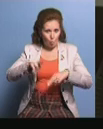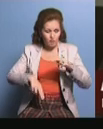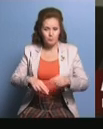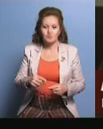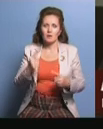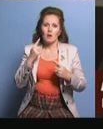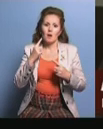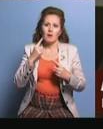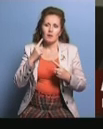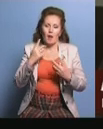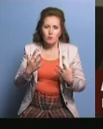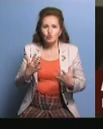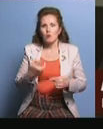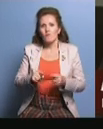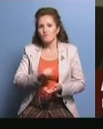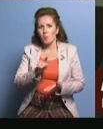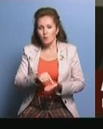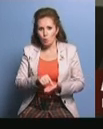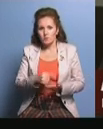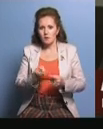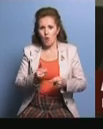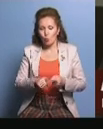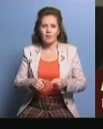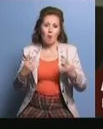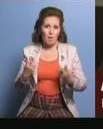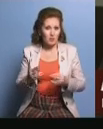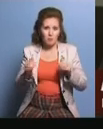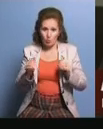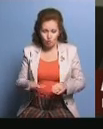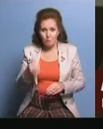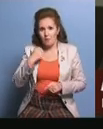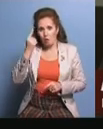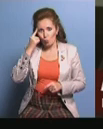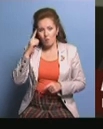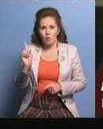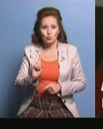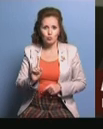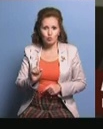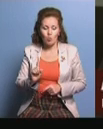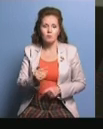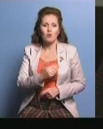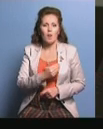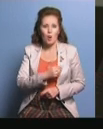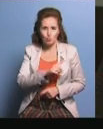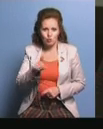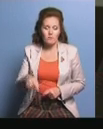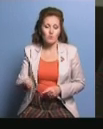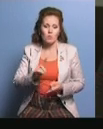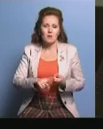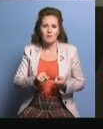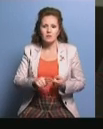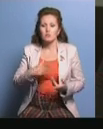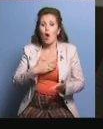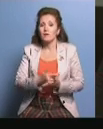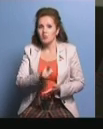это вопрос, который необходимо решать. Я думаю, что давайте все-таки подключимся активнее. Не